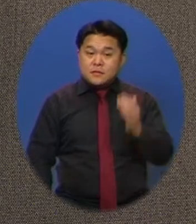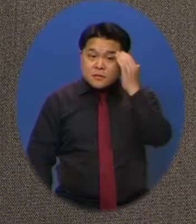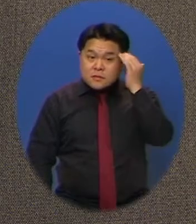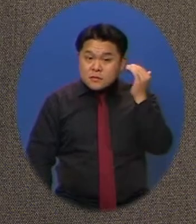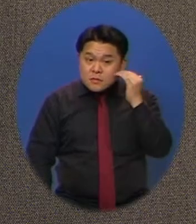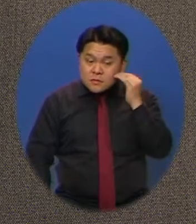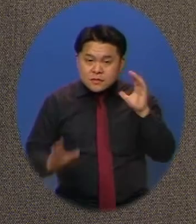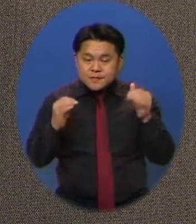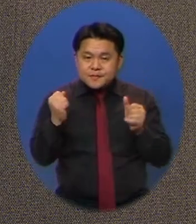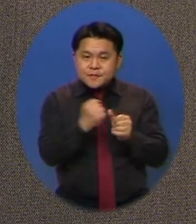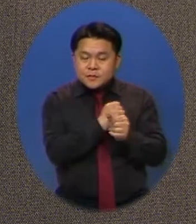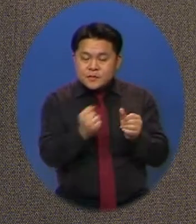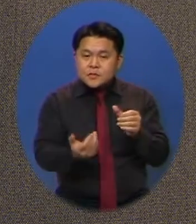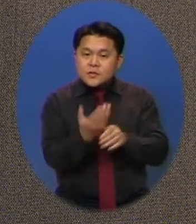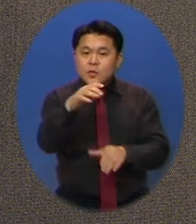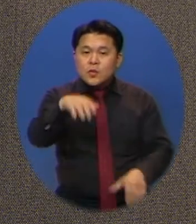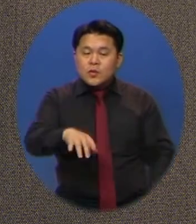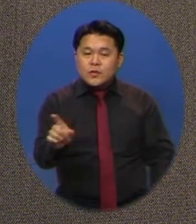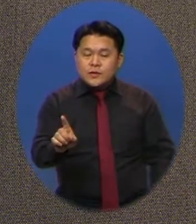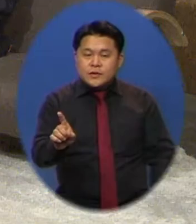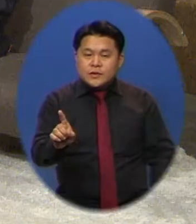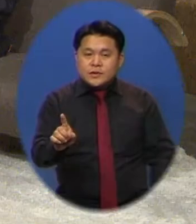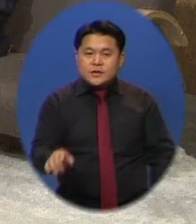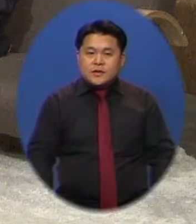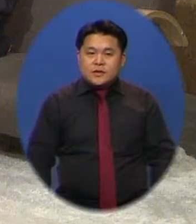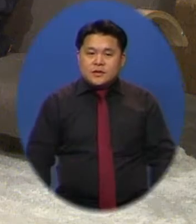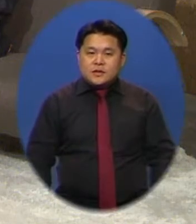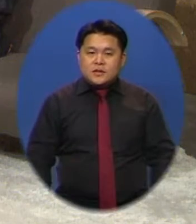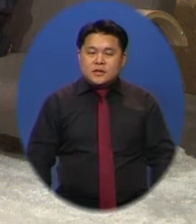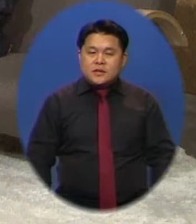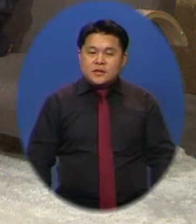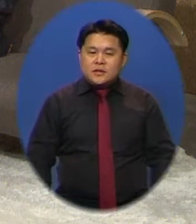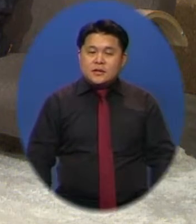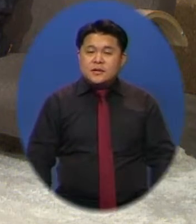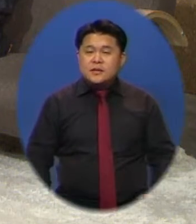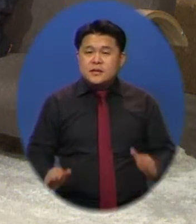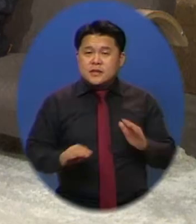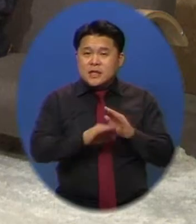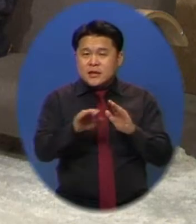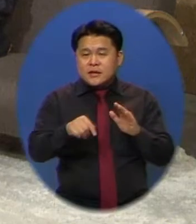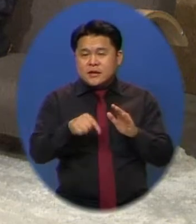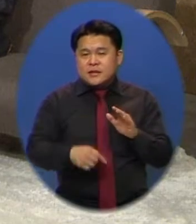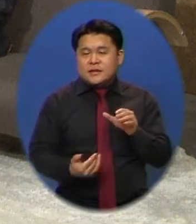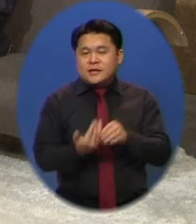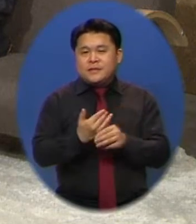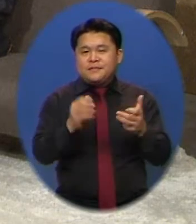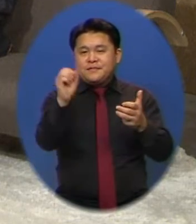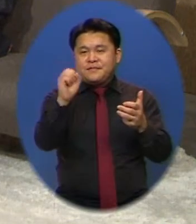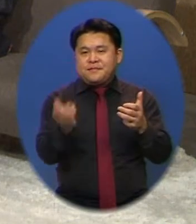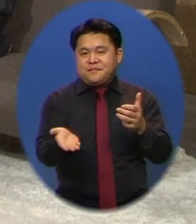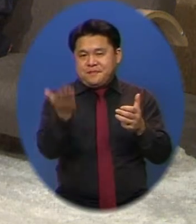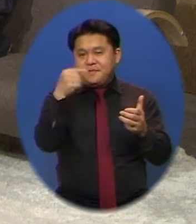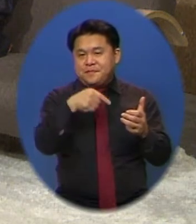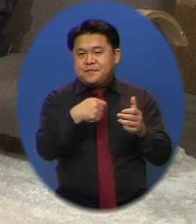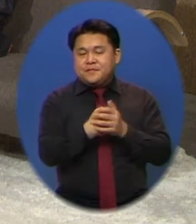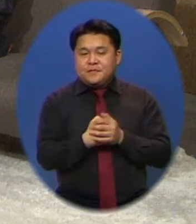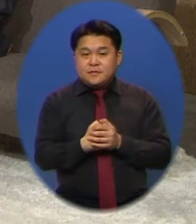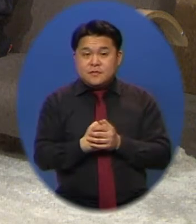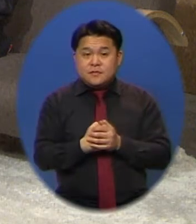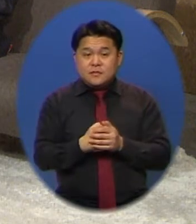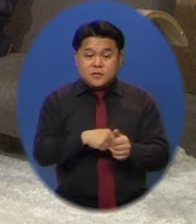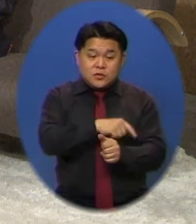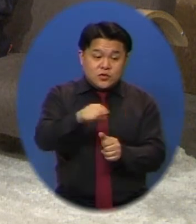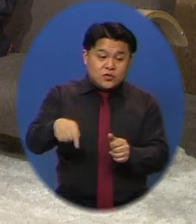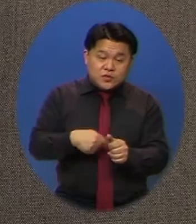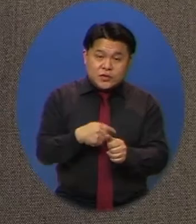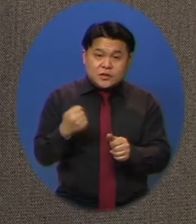우리나라의 아동학대의 발생 장소가 기본적으로 80% 이상이 가정 내에서 이루어지고 있습니다. 우리 혹시